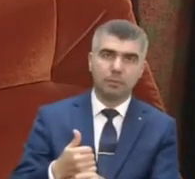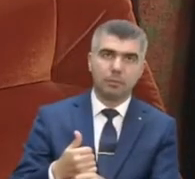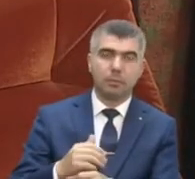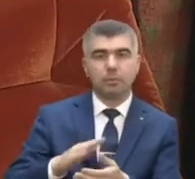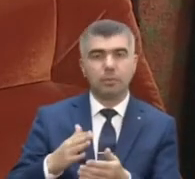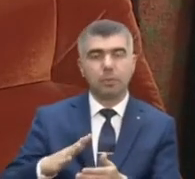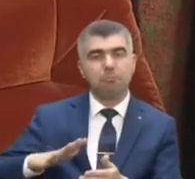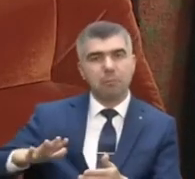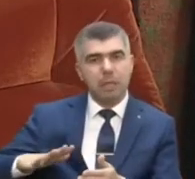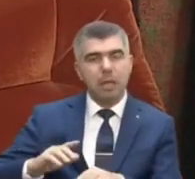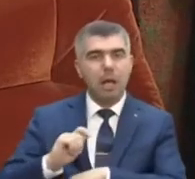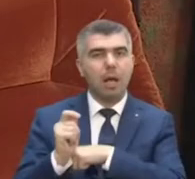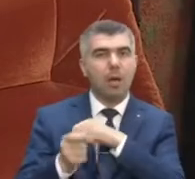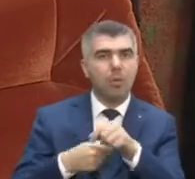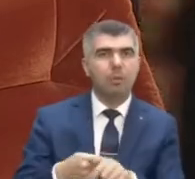تقريبا